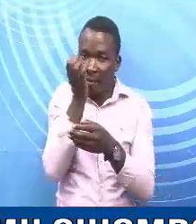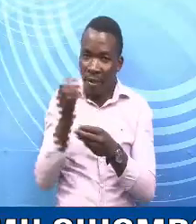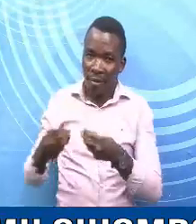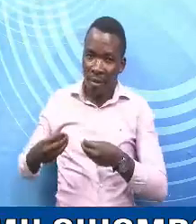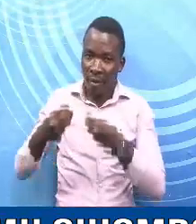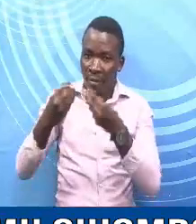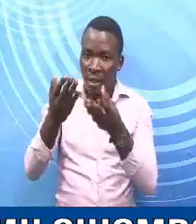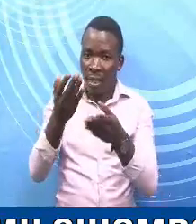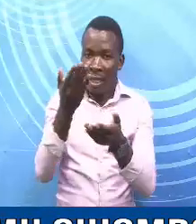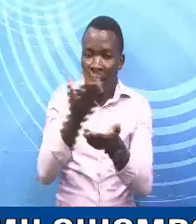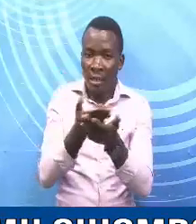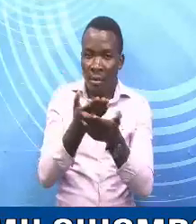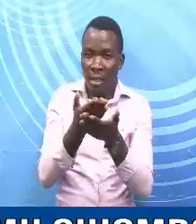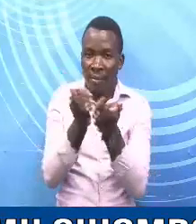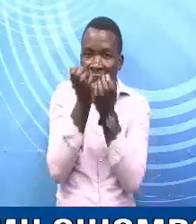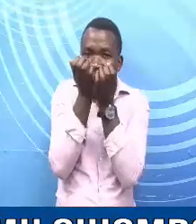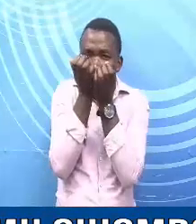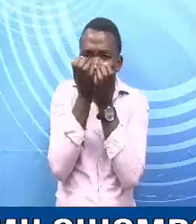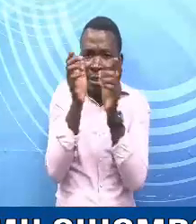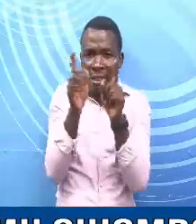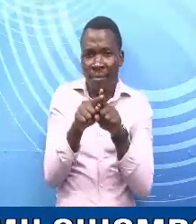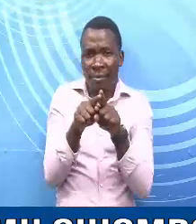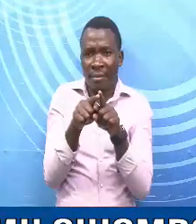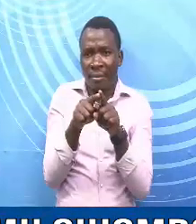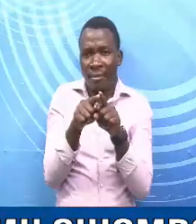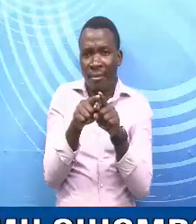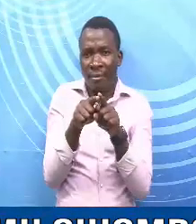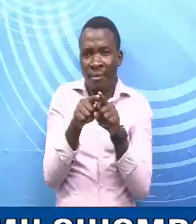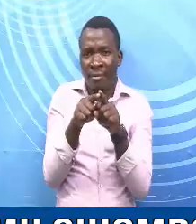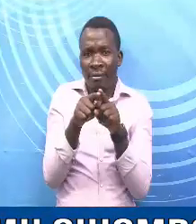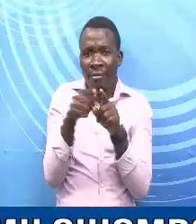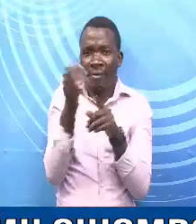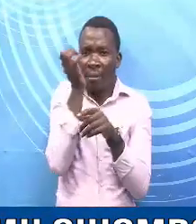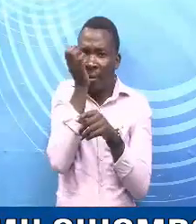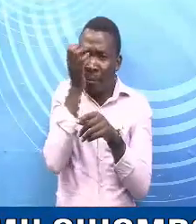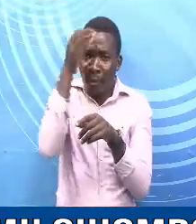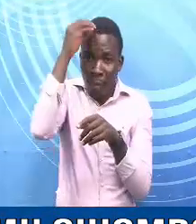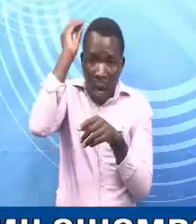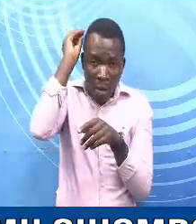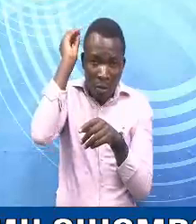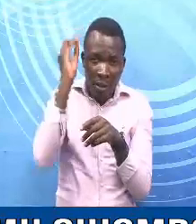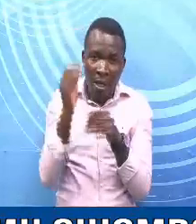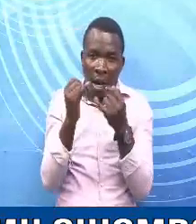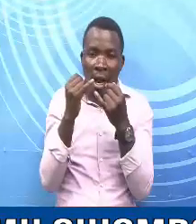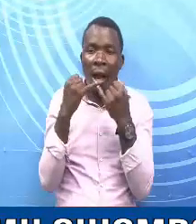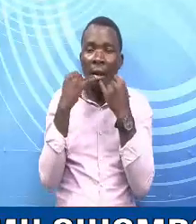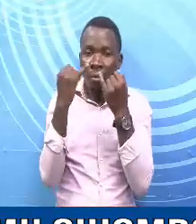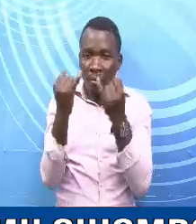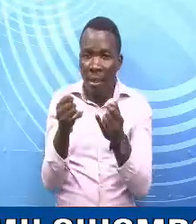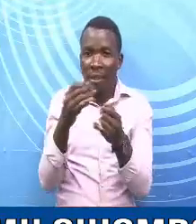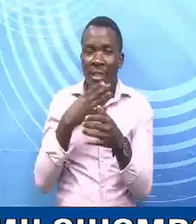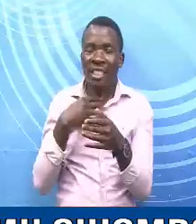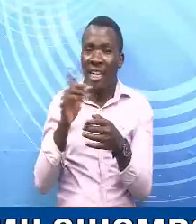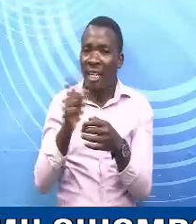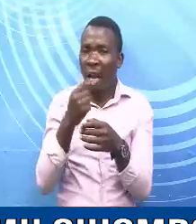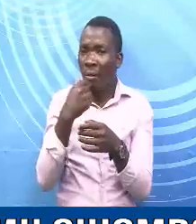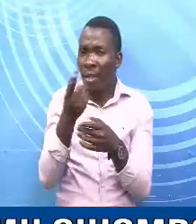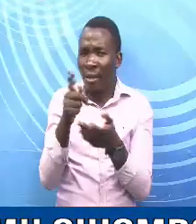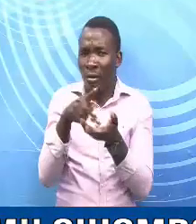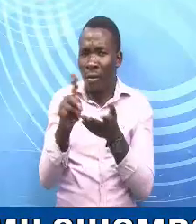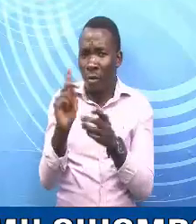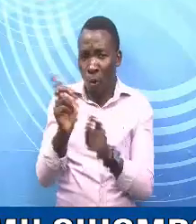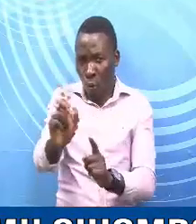bari amamini nwa bundi ni nabyo bishyimbo kuko bari akubwiye ati ndayashaka ntabwo wamubwira ngo